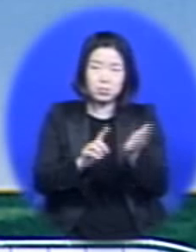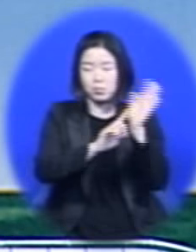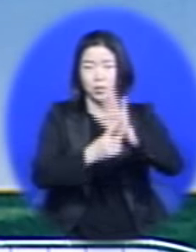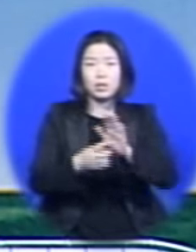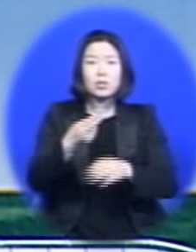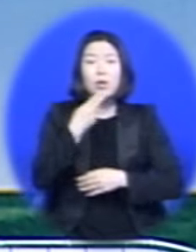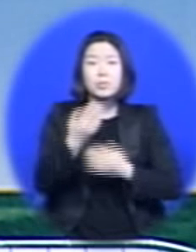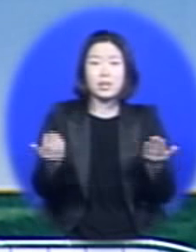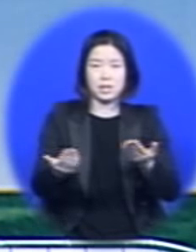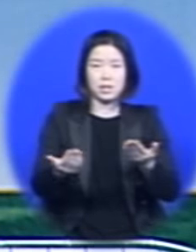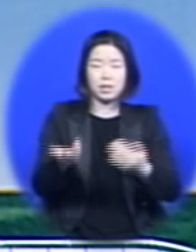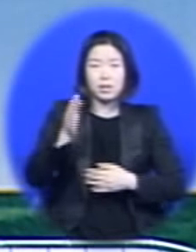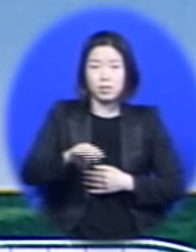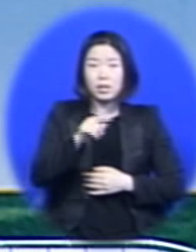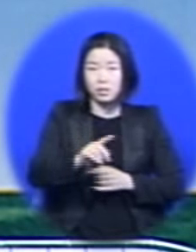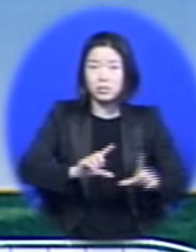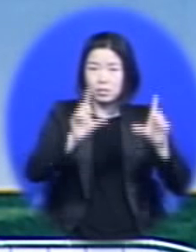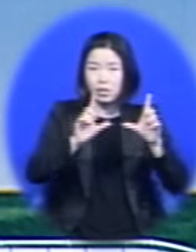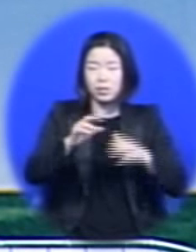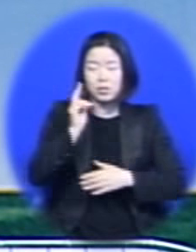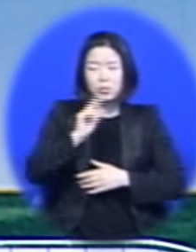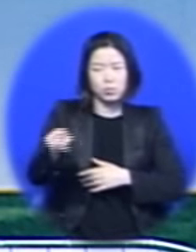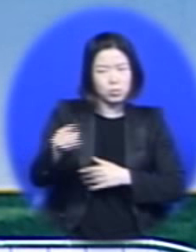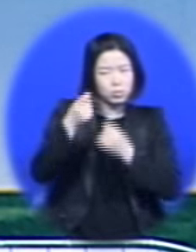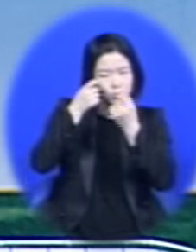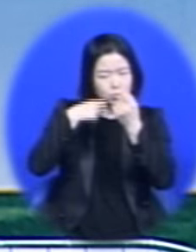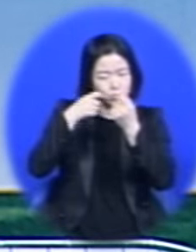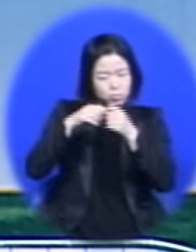했던 일인데 그날은 너무나 불쌍하게 보이는